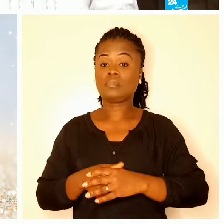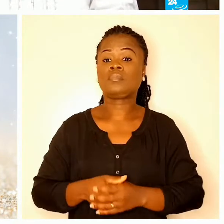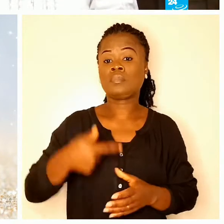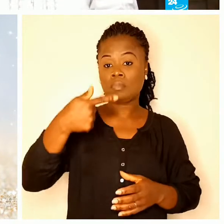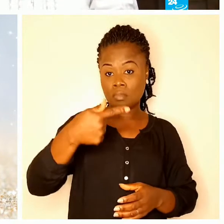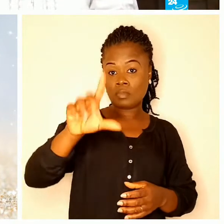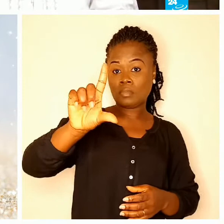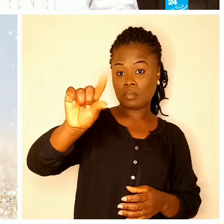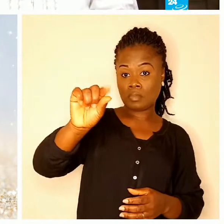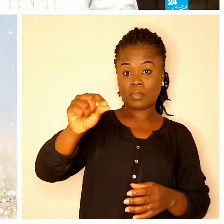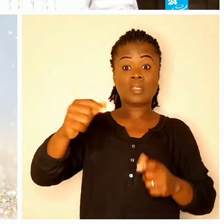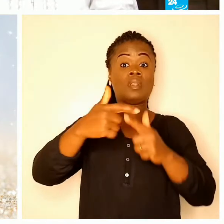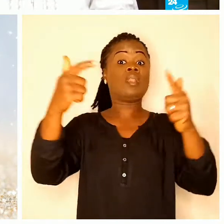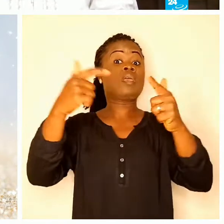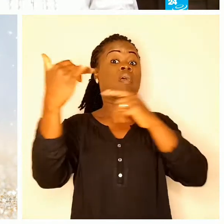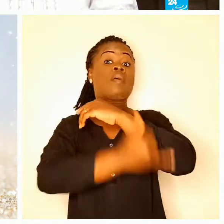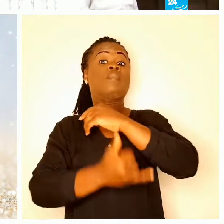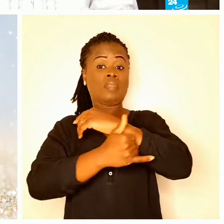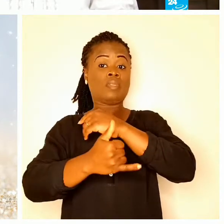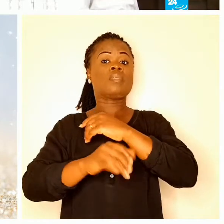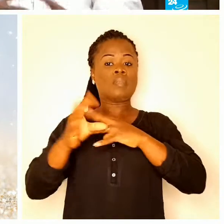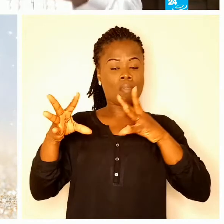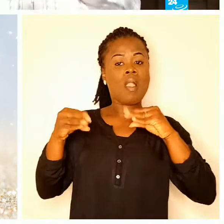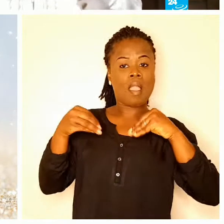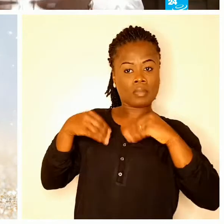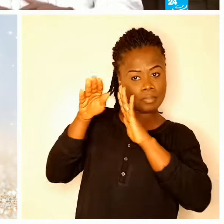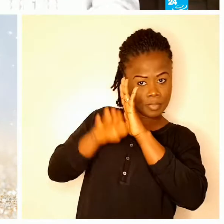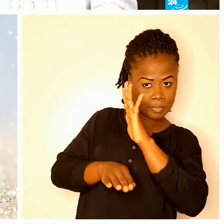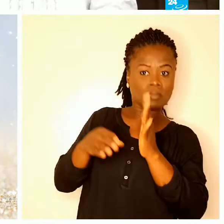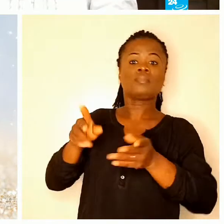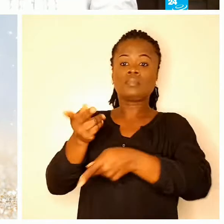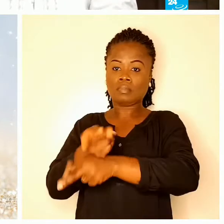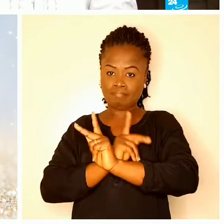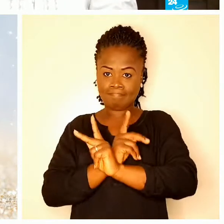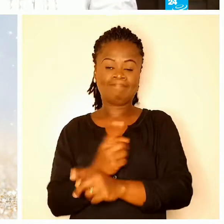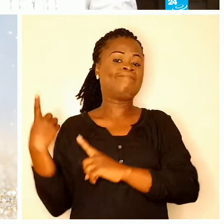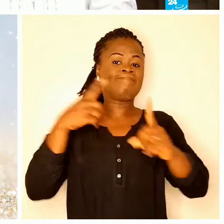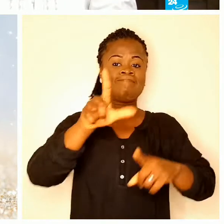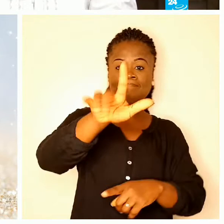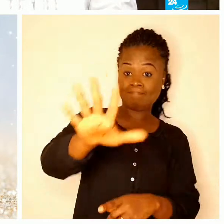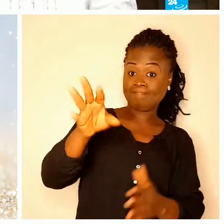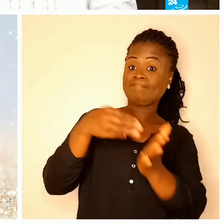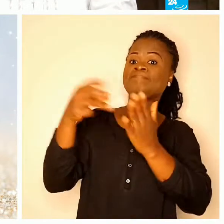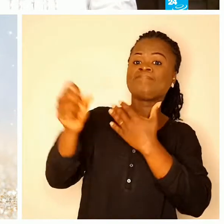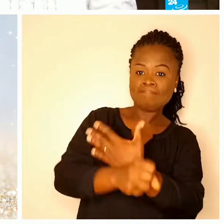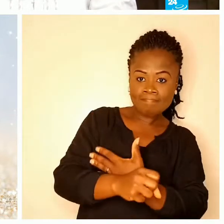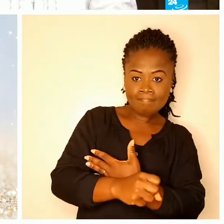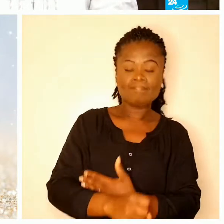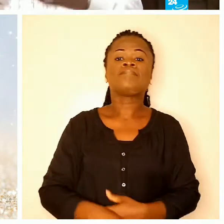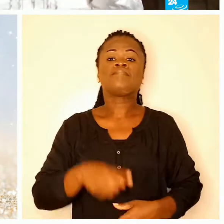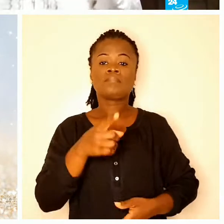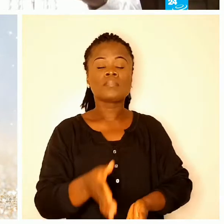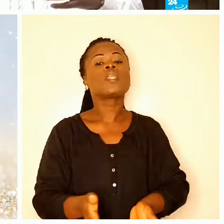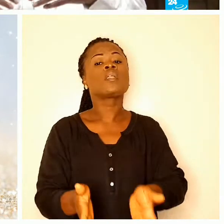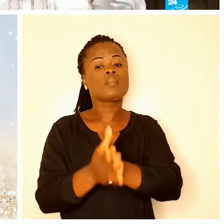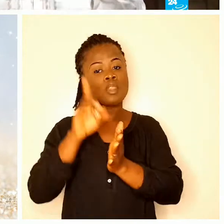G20, puisque depuis le 25 mars, j'ai lancé un appel personnellement depuis Dakar pour une annulation de